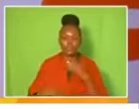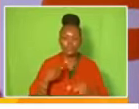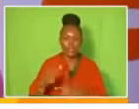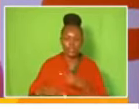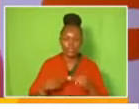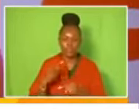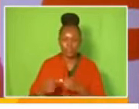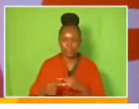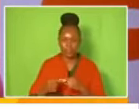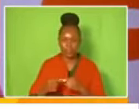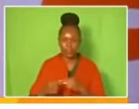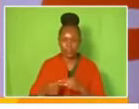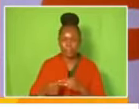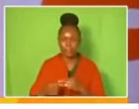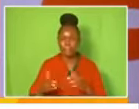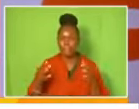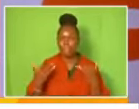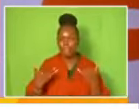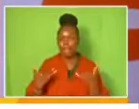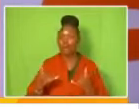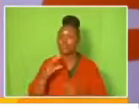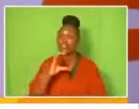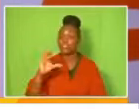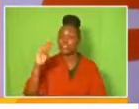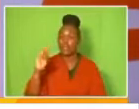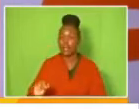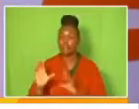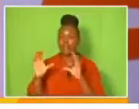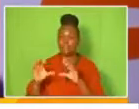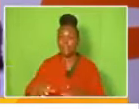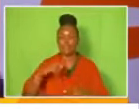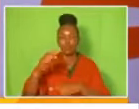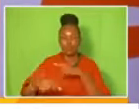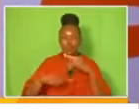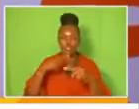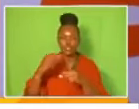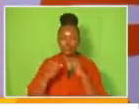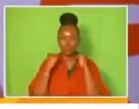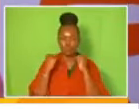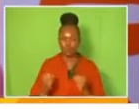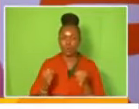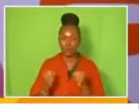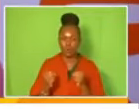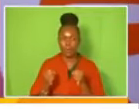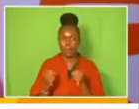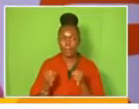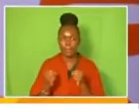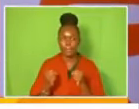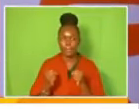anaendelea. CCM bado imebaki iko na nguvu.